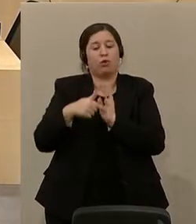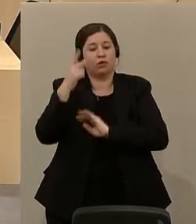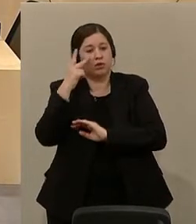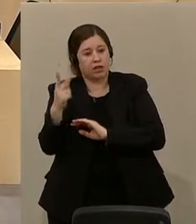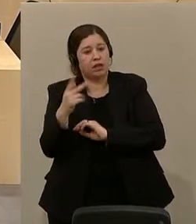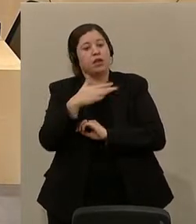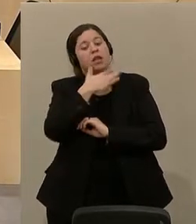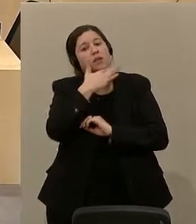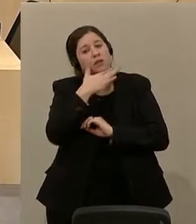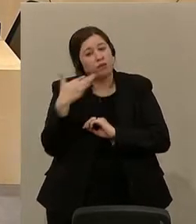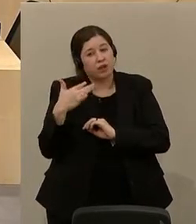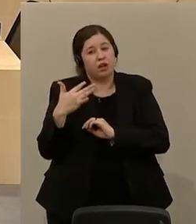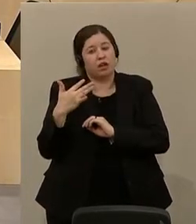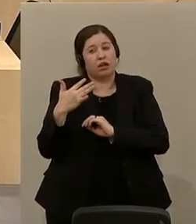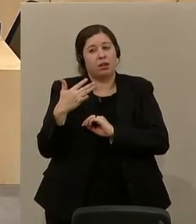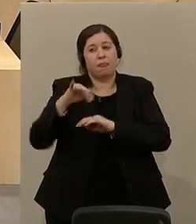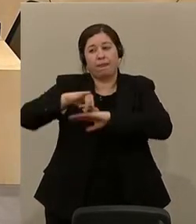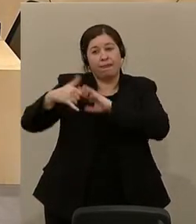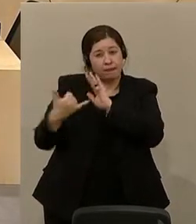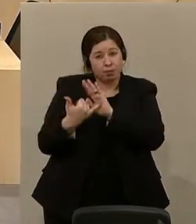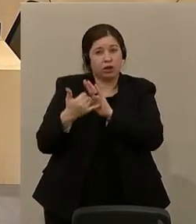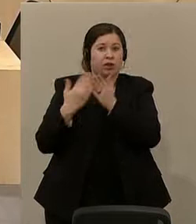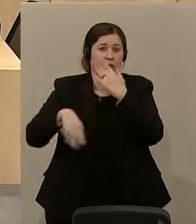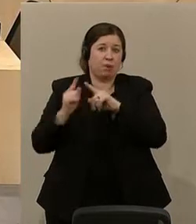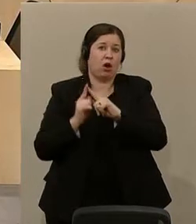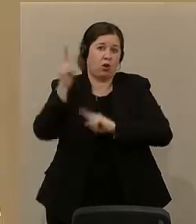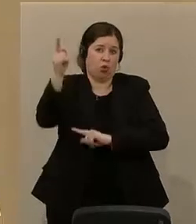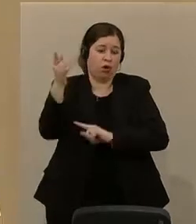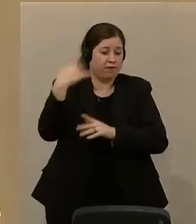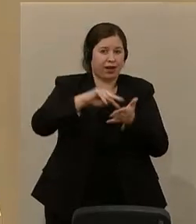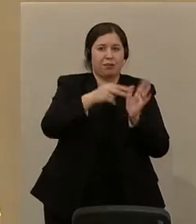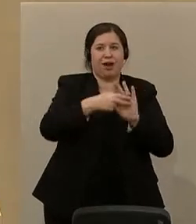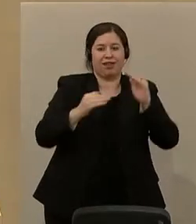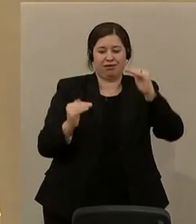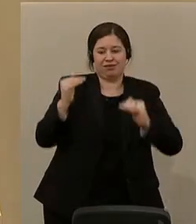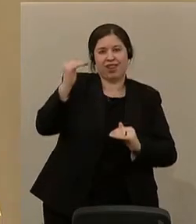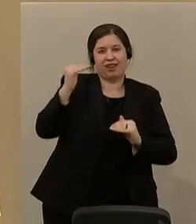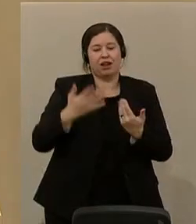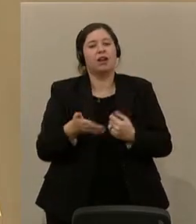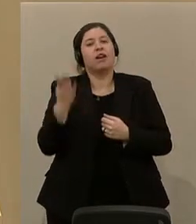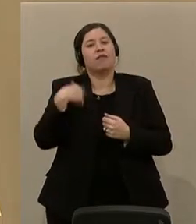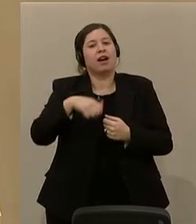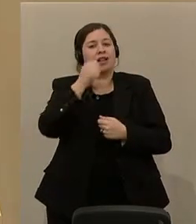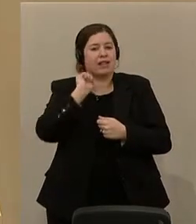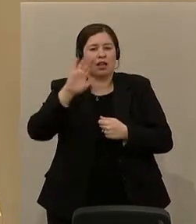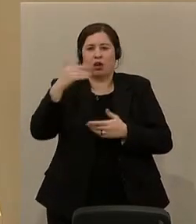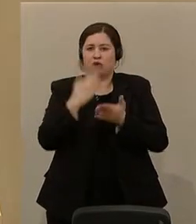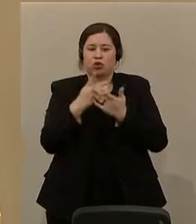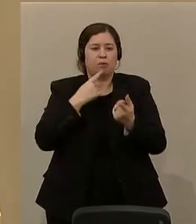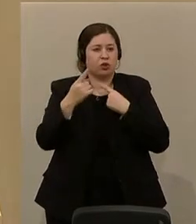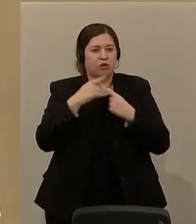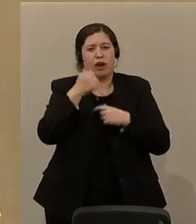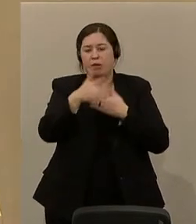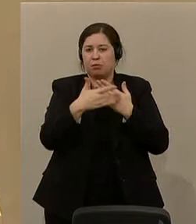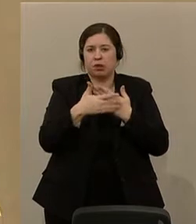vielen projekten höher als geplant ein beispiel wir haben das auch gestern schon besprochen abschaffung